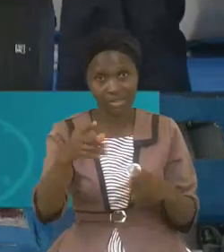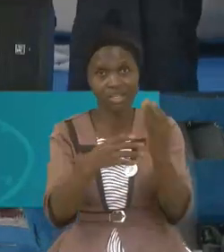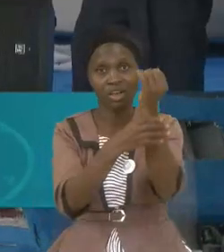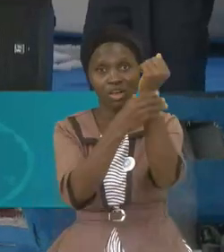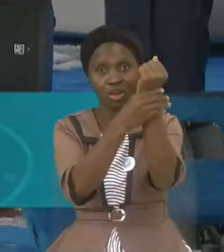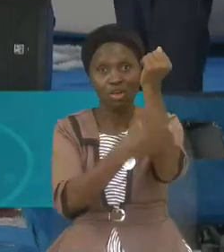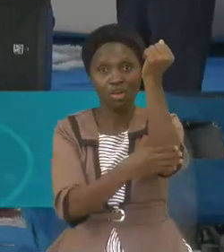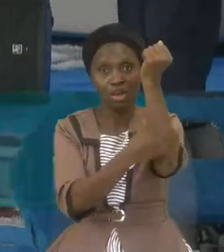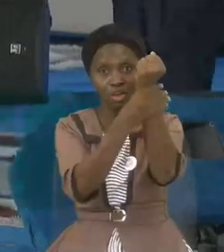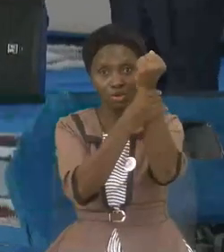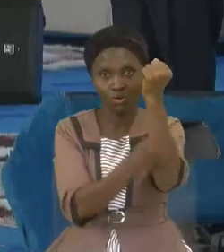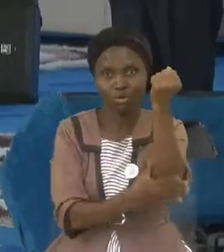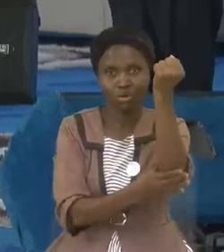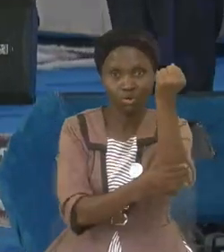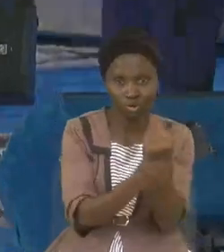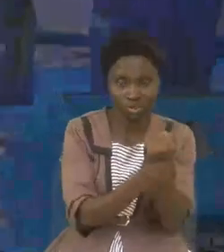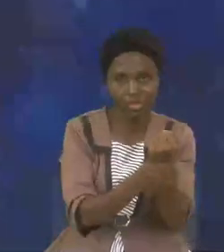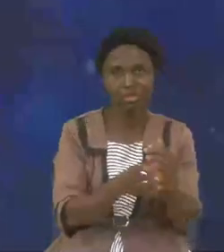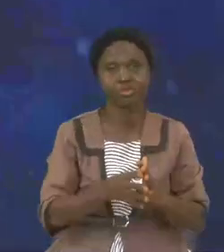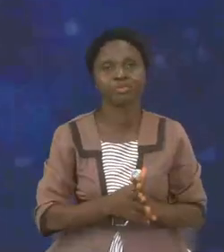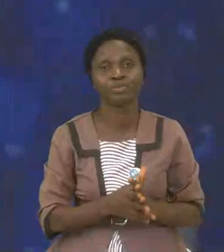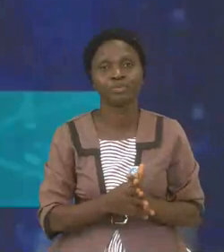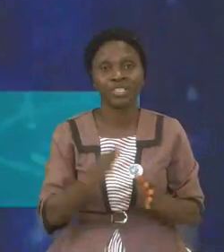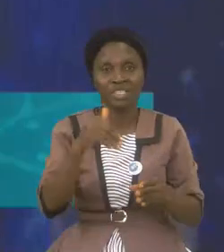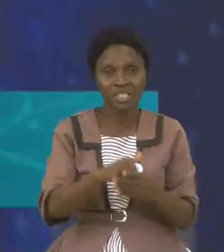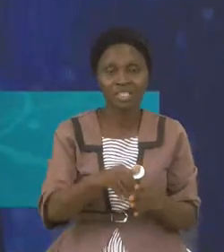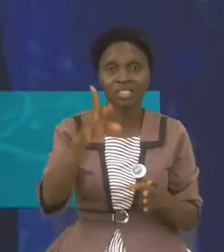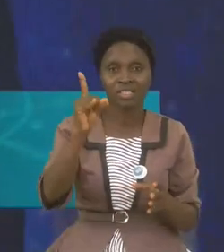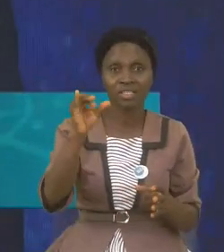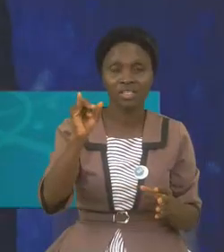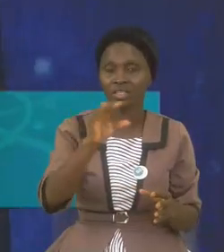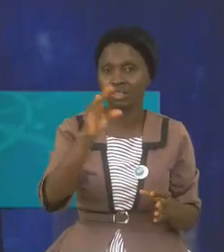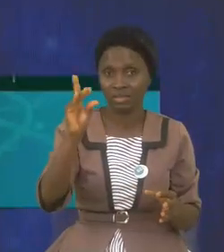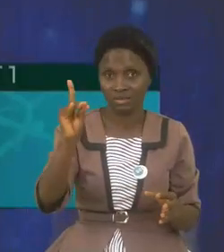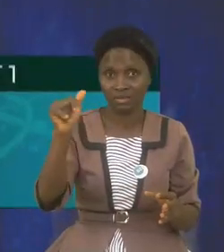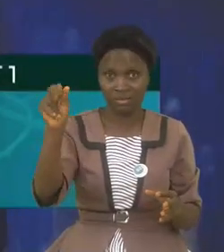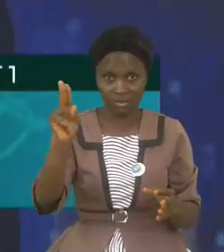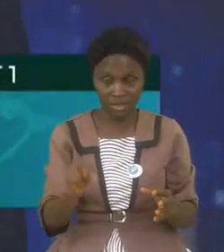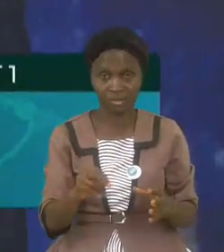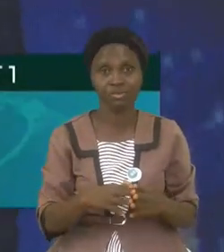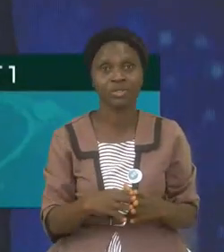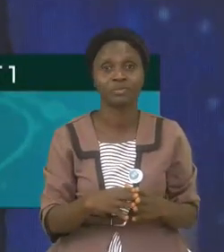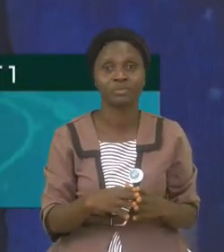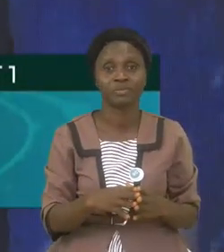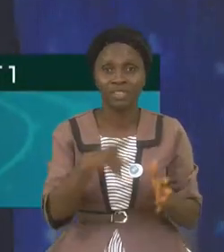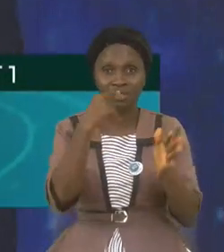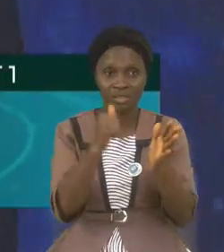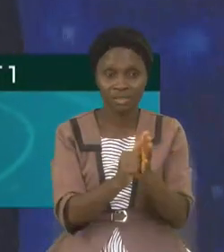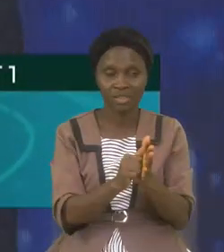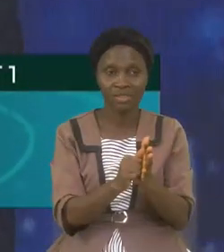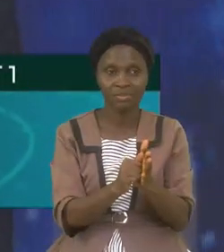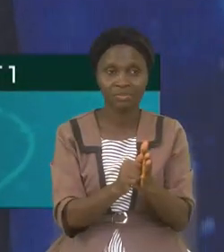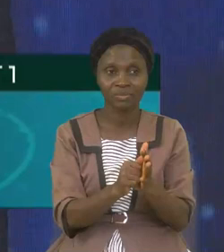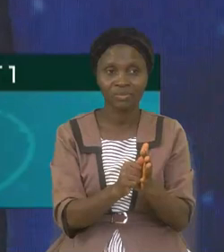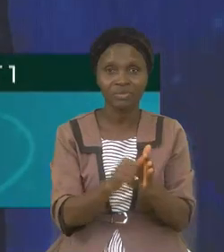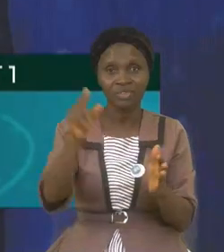après l'humiliation, après son humiliation. Daniel 4, verset 1. Daniel 4,